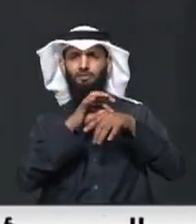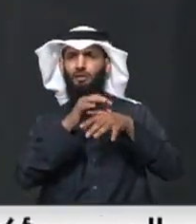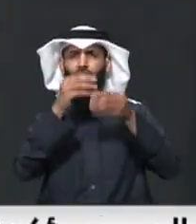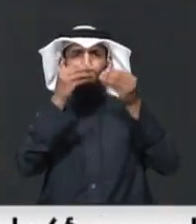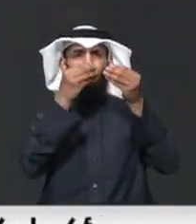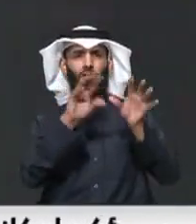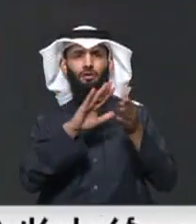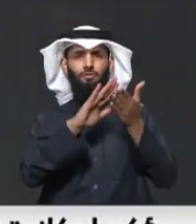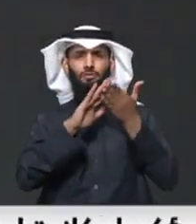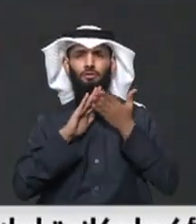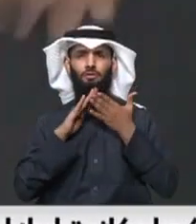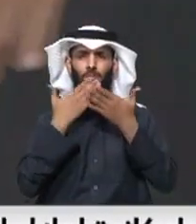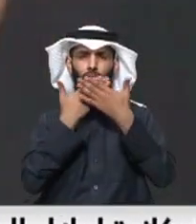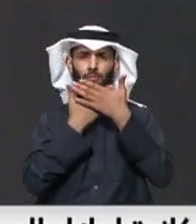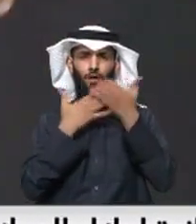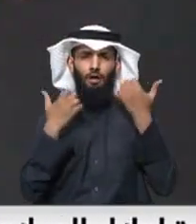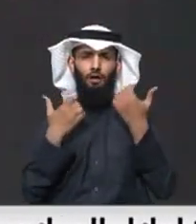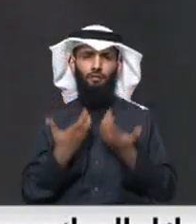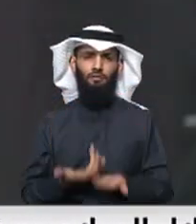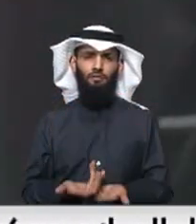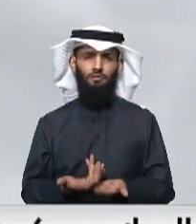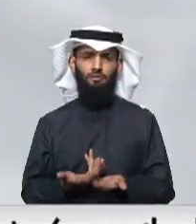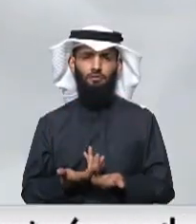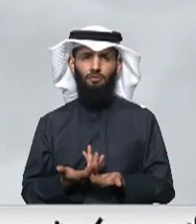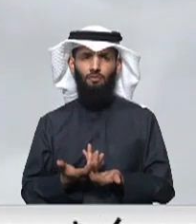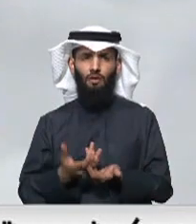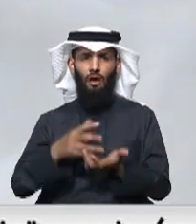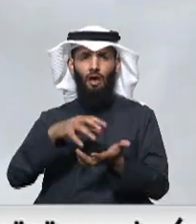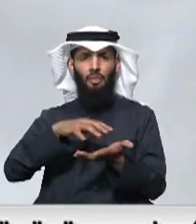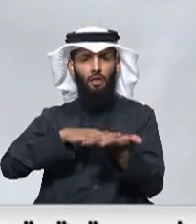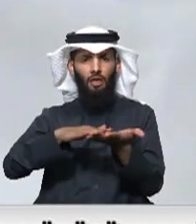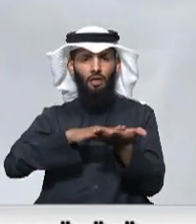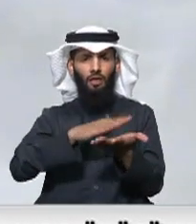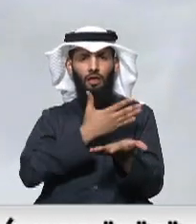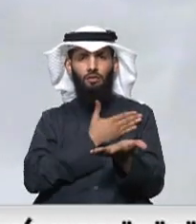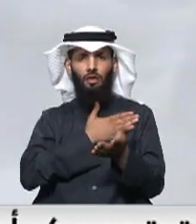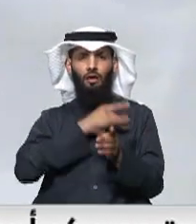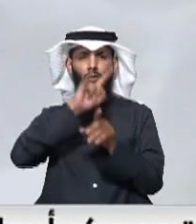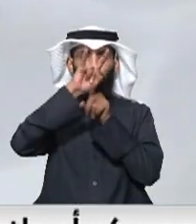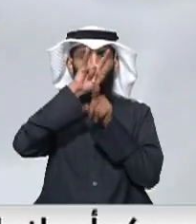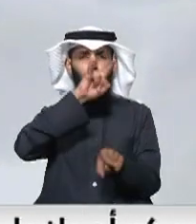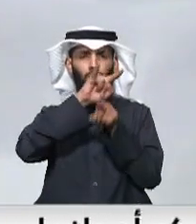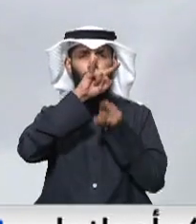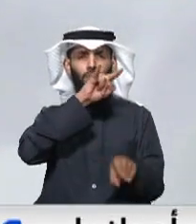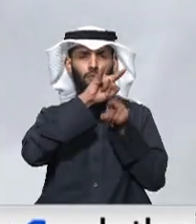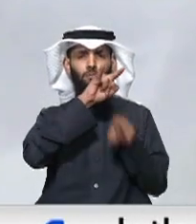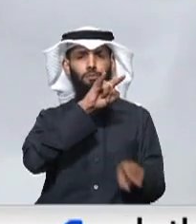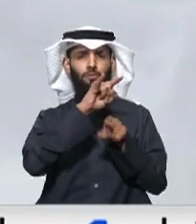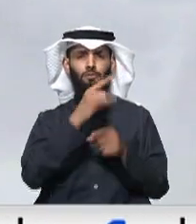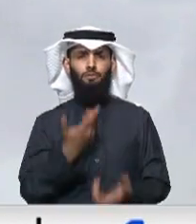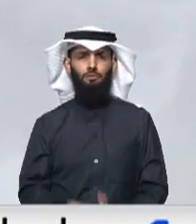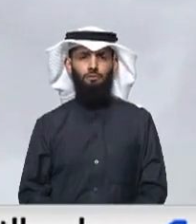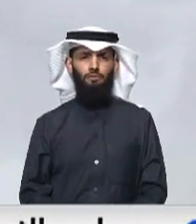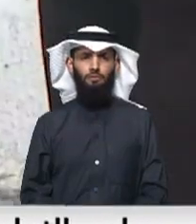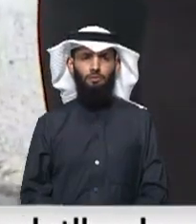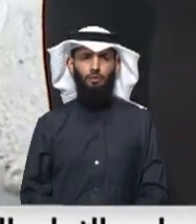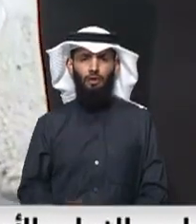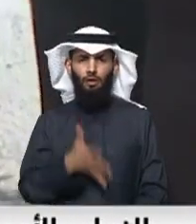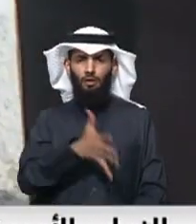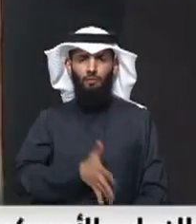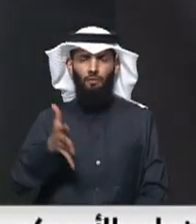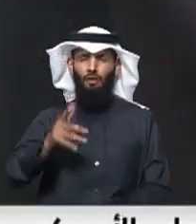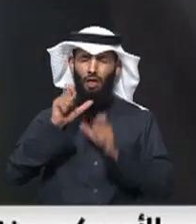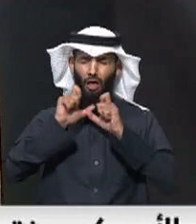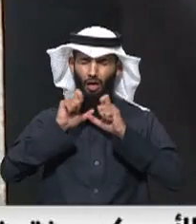بات يحاصر سكان المدينة التي تقصف، ومع كل خبر آت صرخات الأطفال